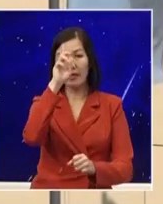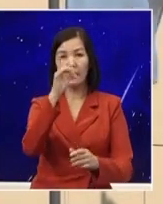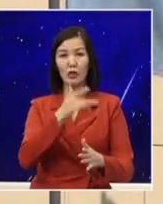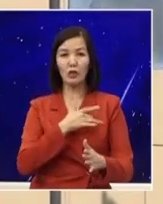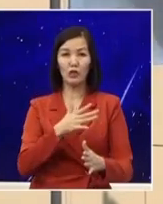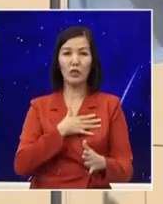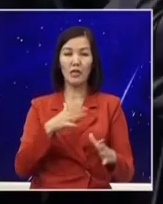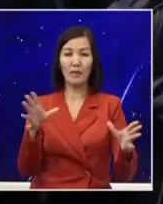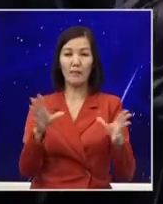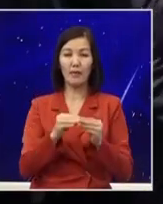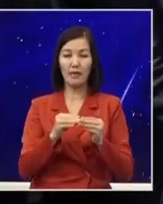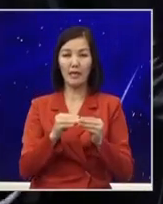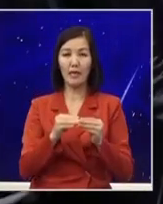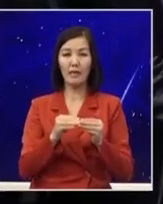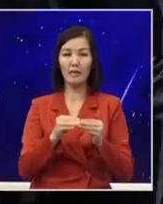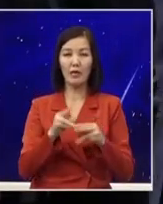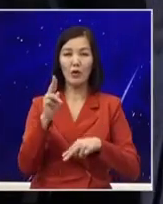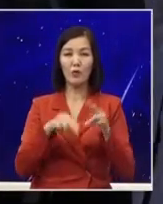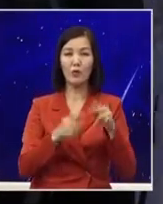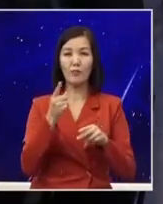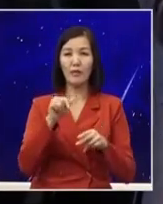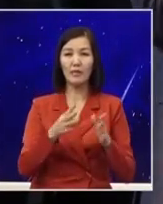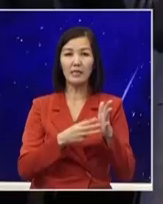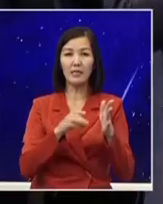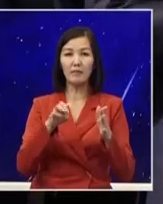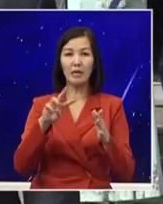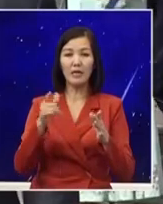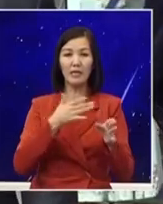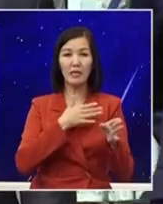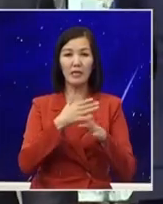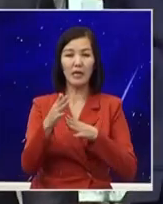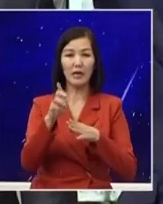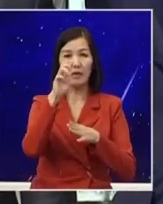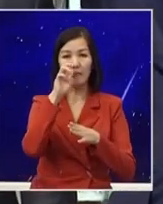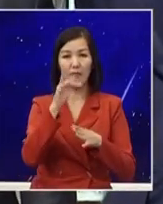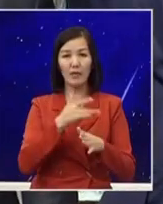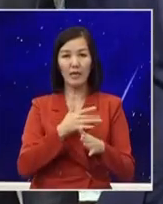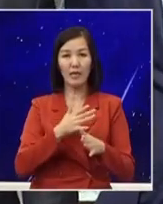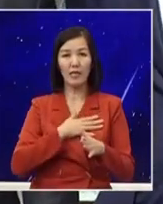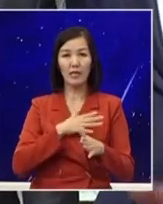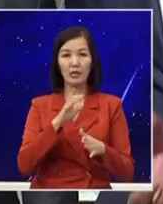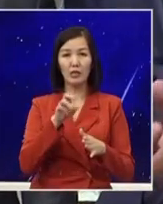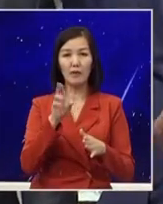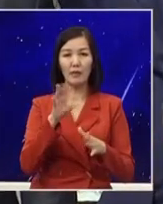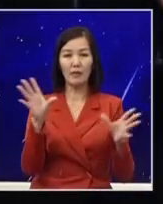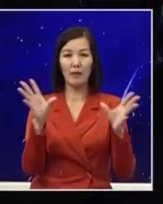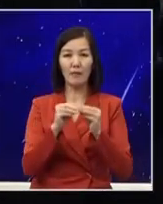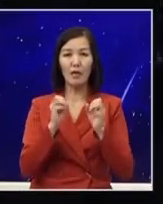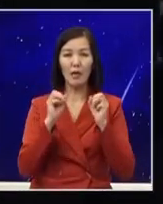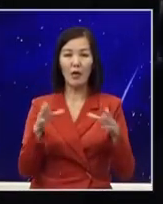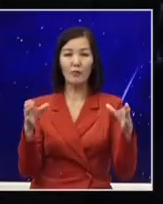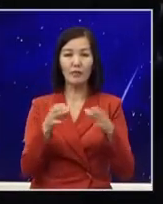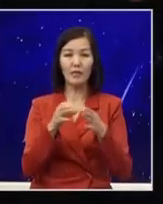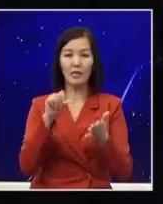әріптестіктің жемісі құрылысына 1,8 миллиард тенге жұмсалыпты. Мемлекетпен мүдделес меценат Амангелді Шабдарбаев, қауіпсіздік